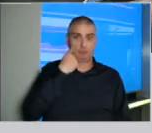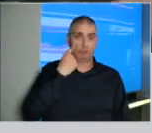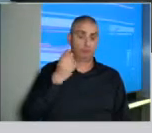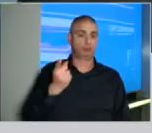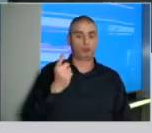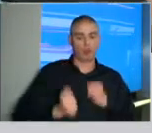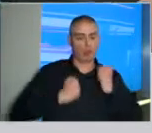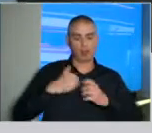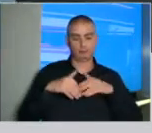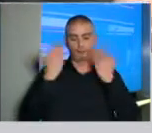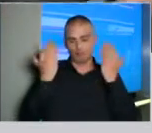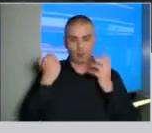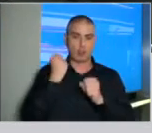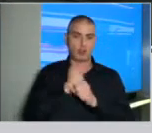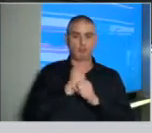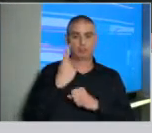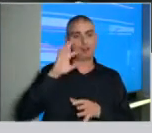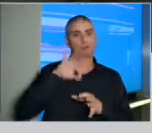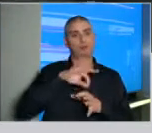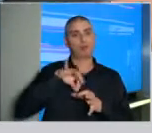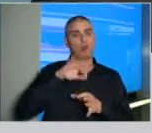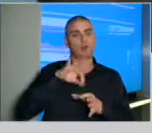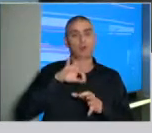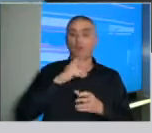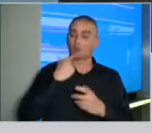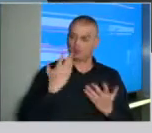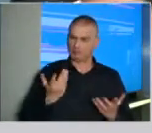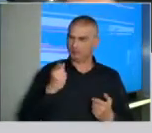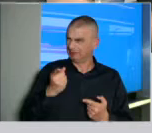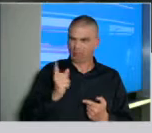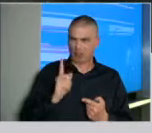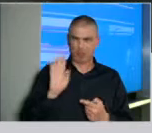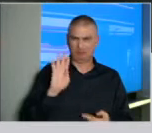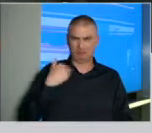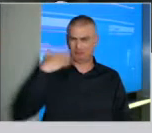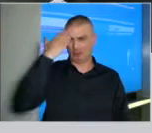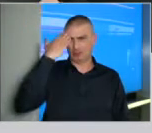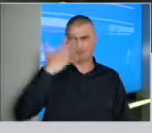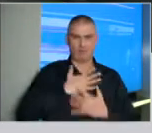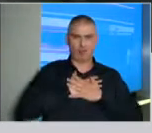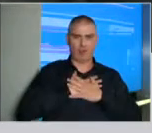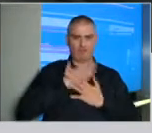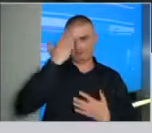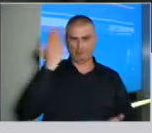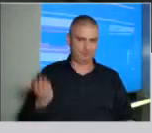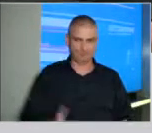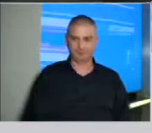שהוא רץ בבוקר, עושה לעצמותי, או שהם אומרים, רגע, זה בכלל לא בצלל שאנחנו אוהבים